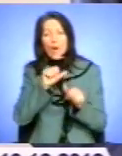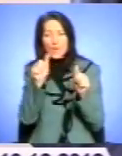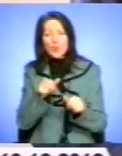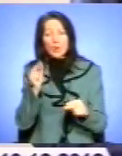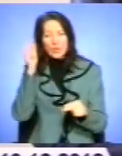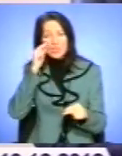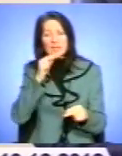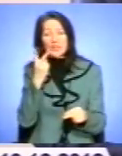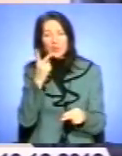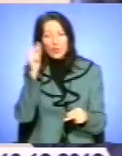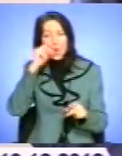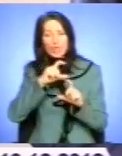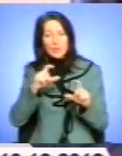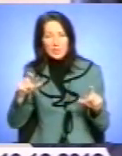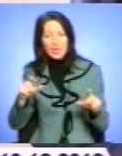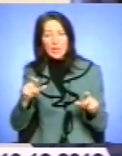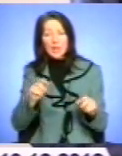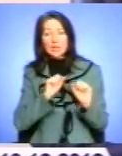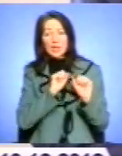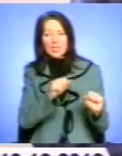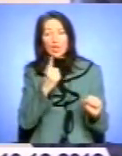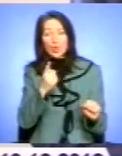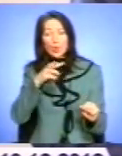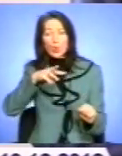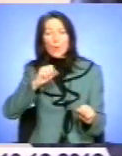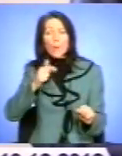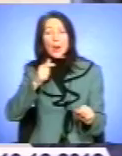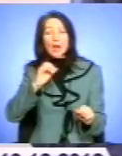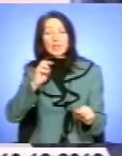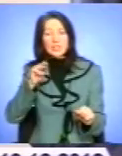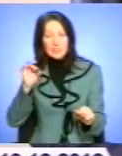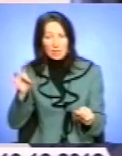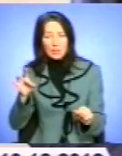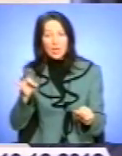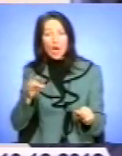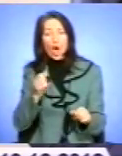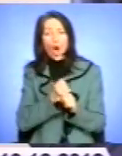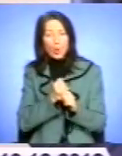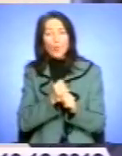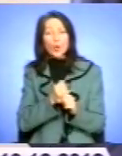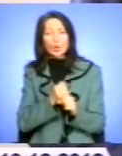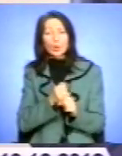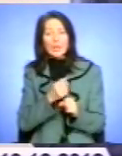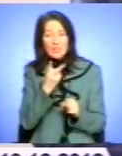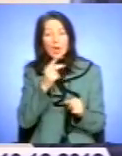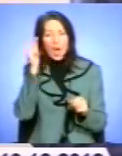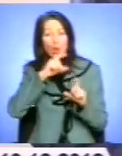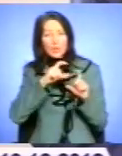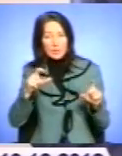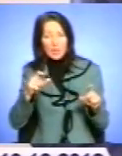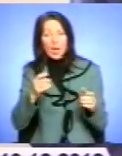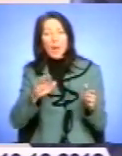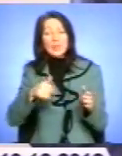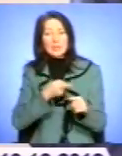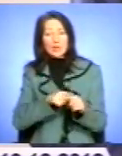захищати по одній і тій ж спеціальності, захищати 1 магістерську роботу на 2 університети, і після чого отримати 2 дипломи. Диплом Подільського технічного